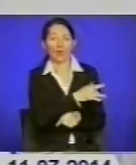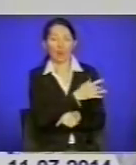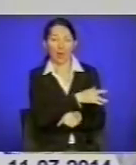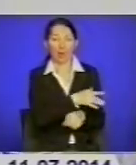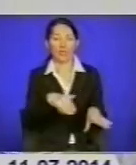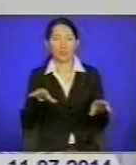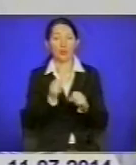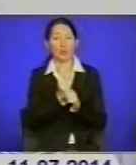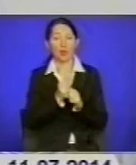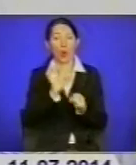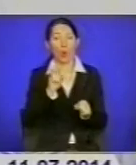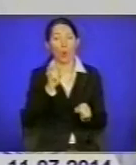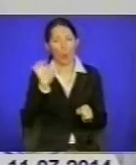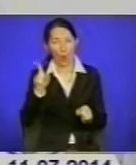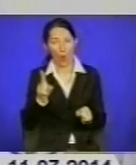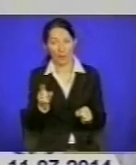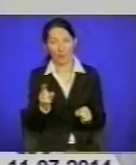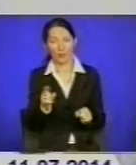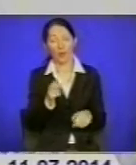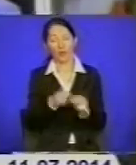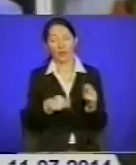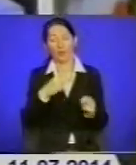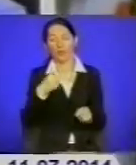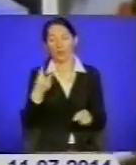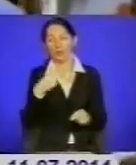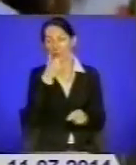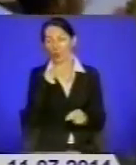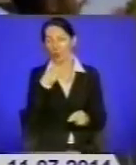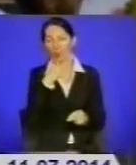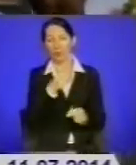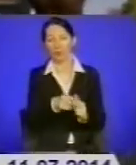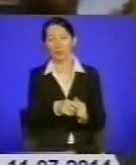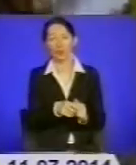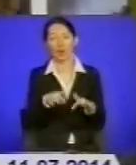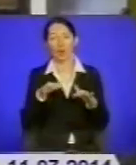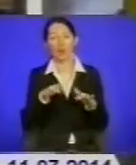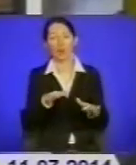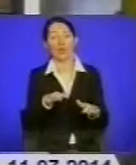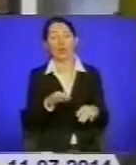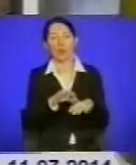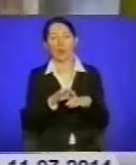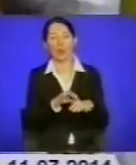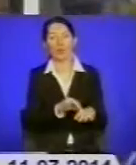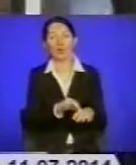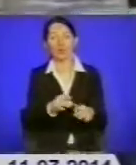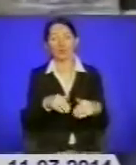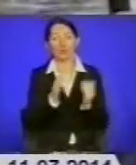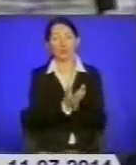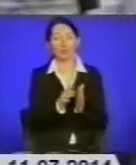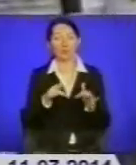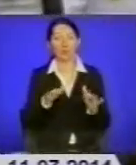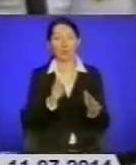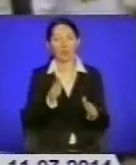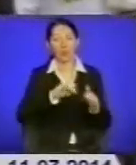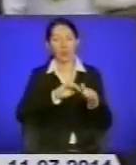УБОС МВС України Тернопільської області в кінці 2013 року в ході проведення комплексних заходів було вилучено з